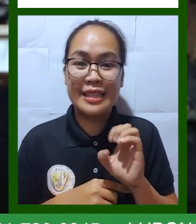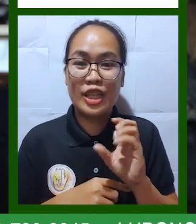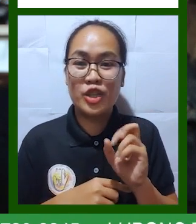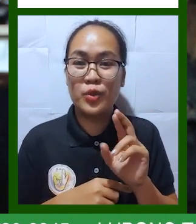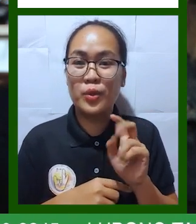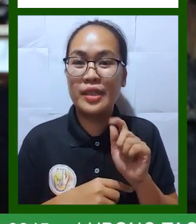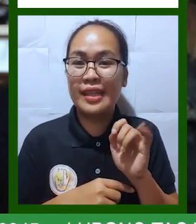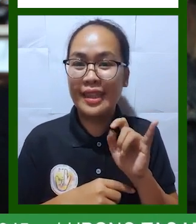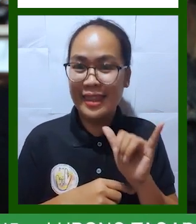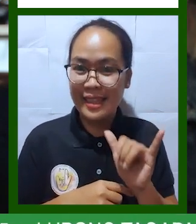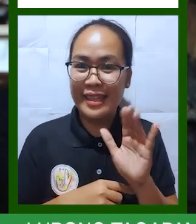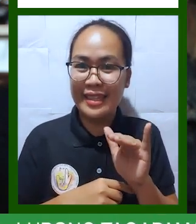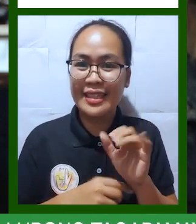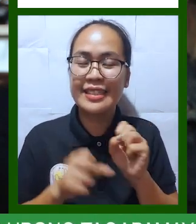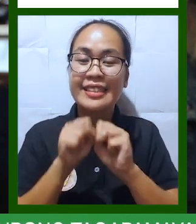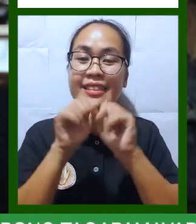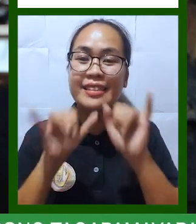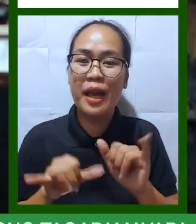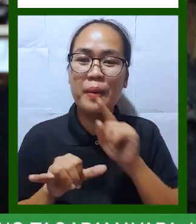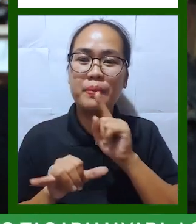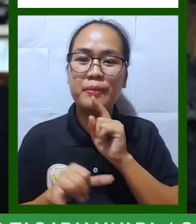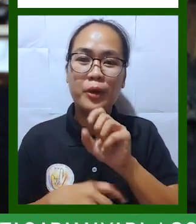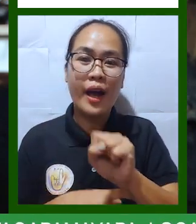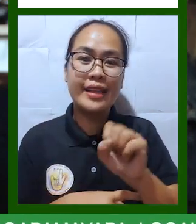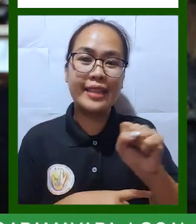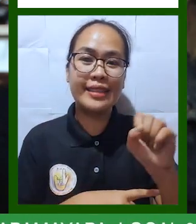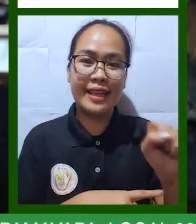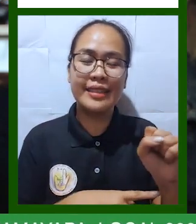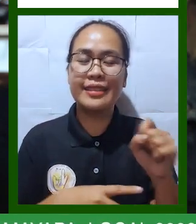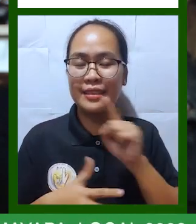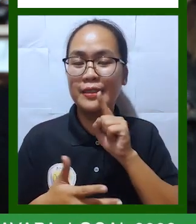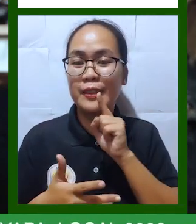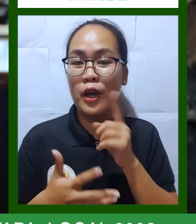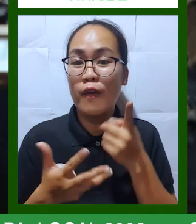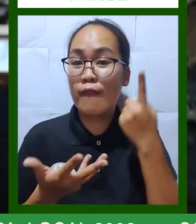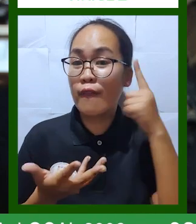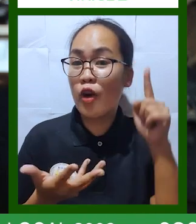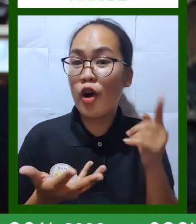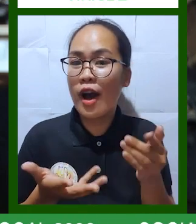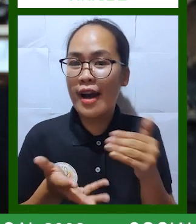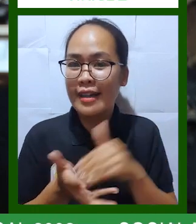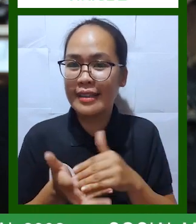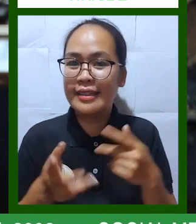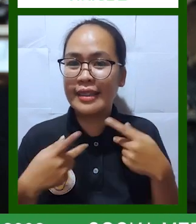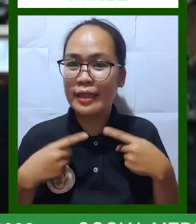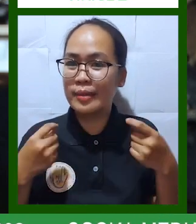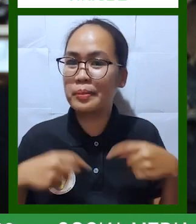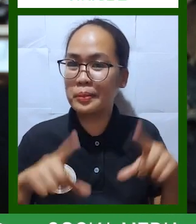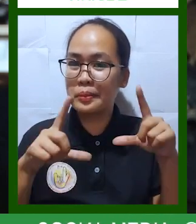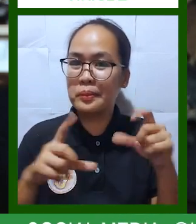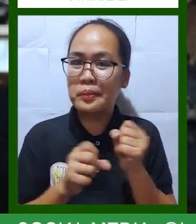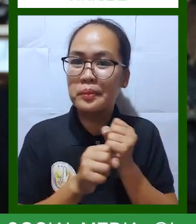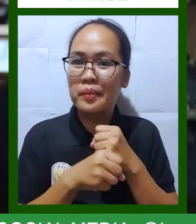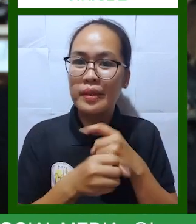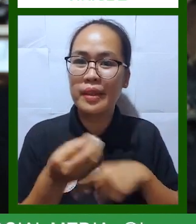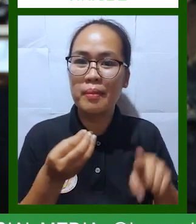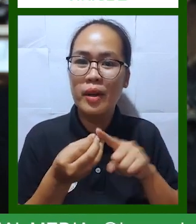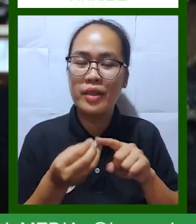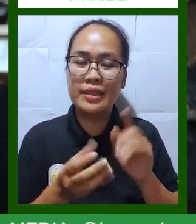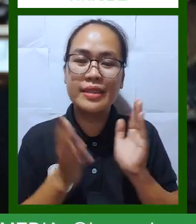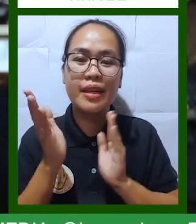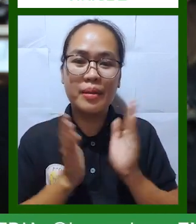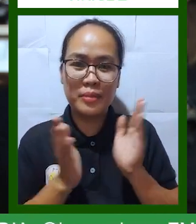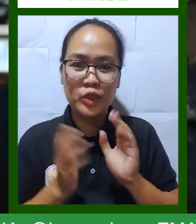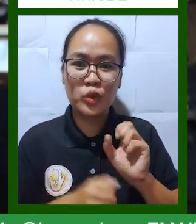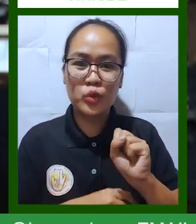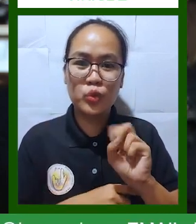Social Security System, oh, di ba? SSS. Na muling inilunsad ang kanilang serbisyong superb